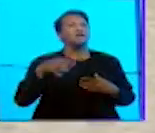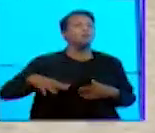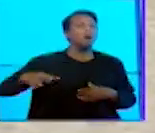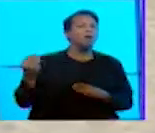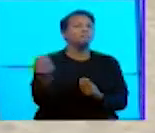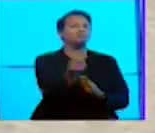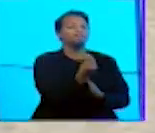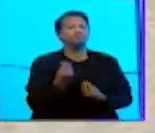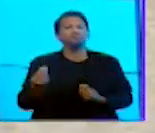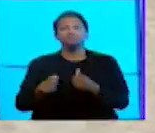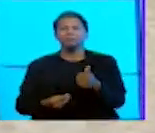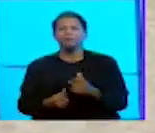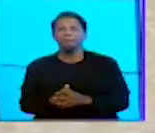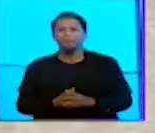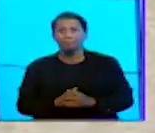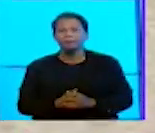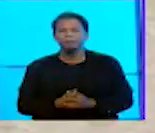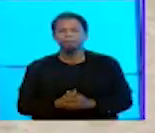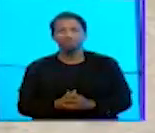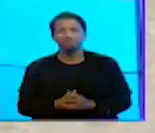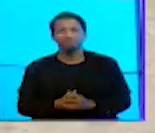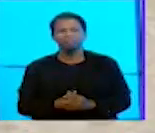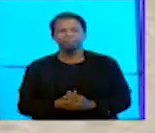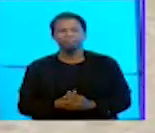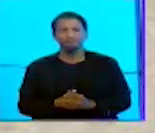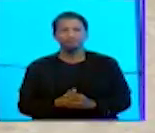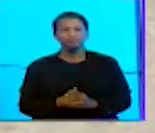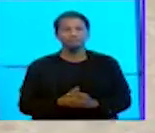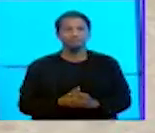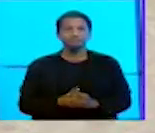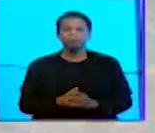seperti ini. Dari Jakarta, Ricky Iskandar, Tommy Gilang, iNews melaporkan.